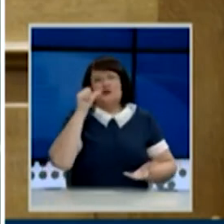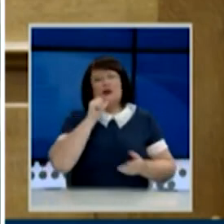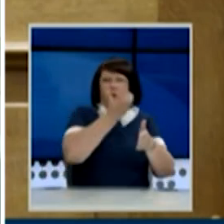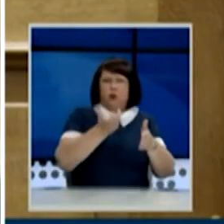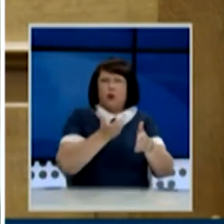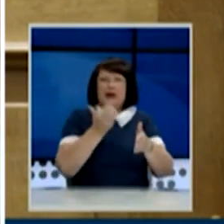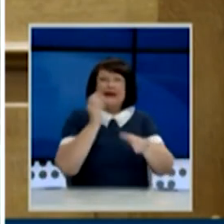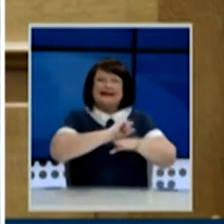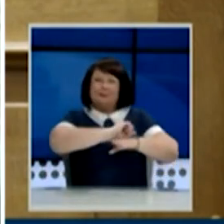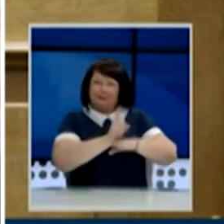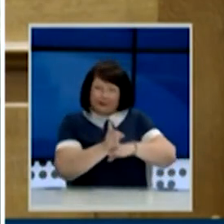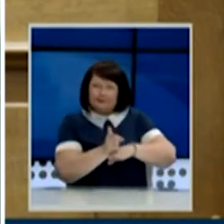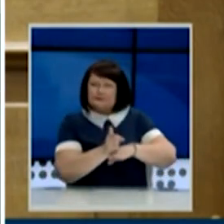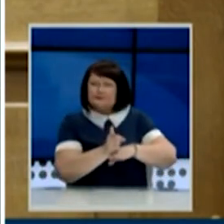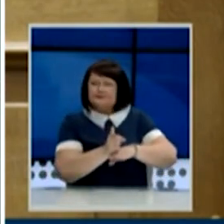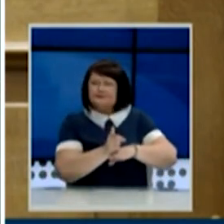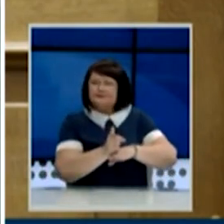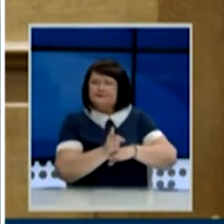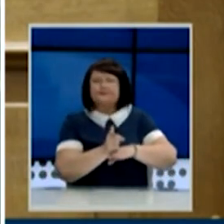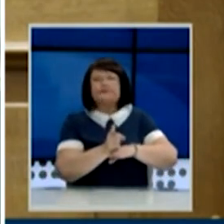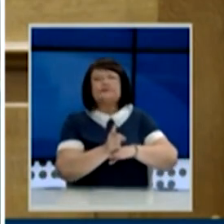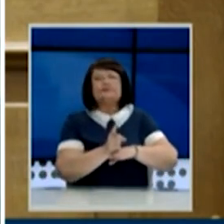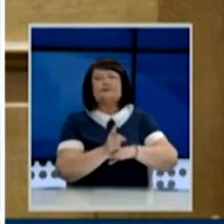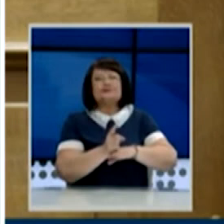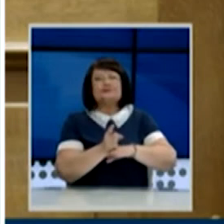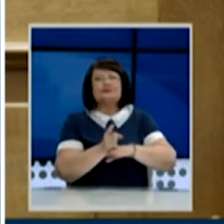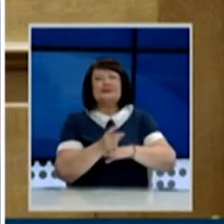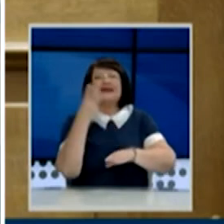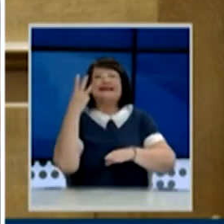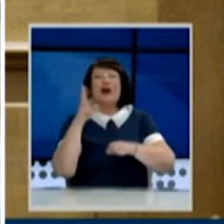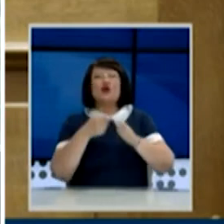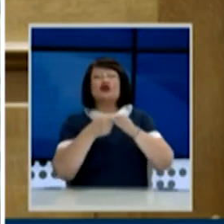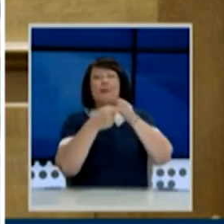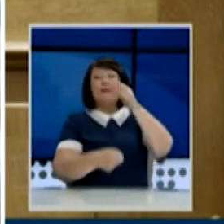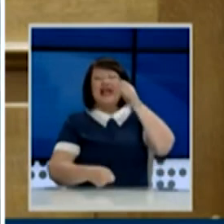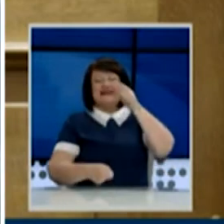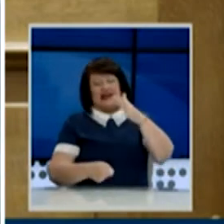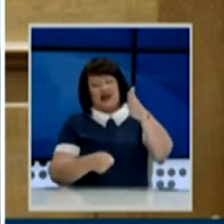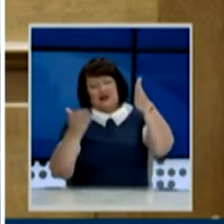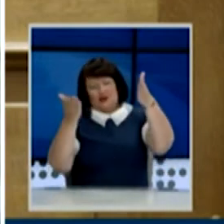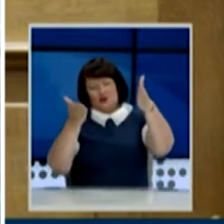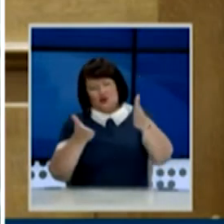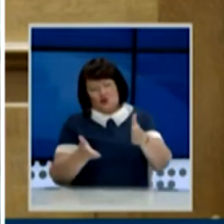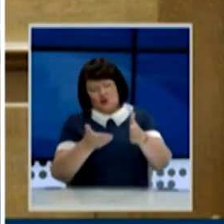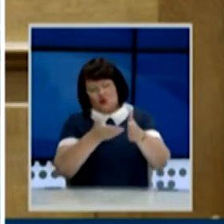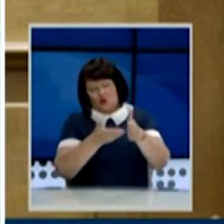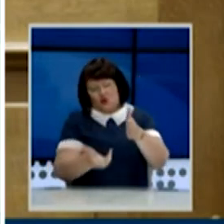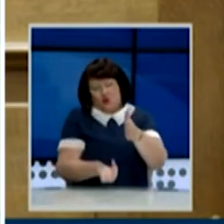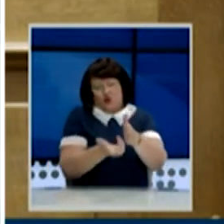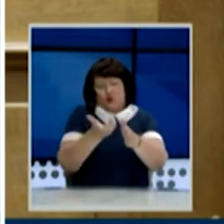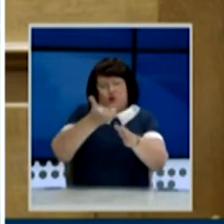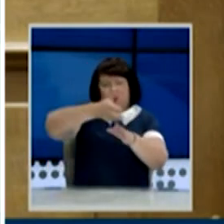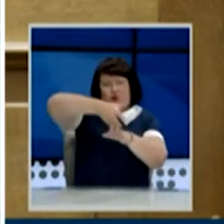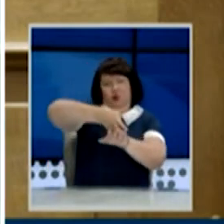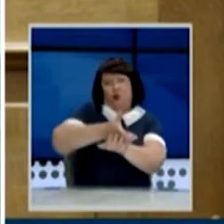εφαρμόζεται η ίδια πολιτική και η ίδια, θα έλεγα, πλέον και αποτυχημένη διαχείριση. Είναι και αποτυχημένη πολιτική και